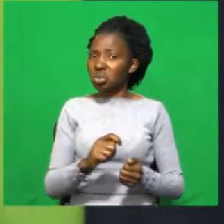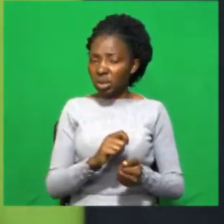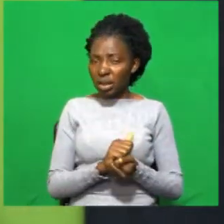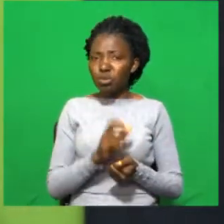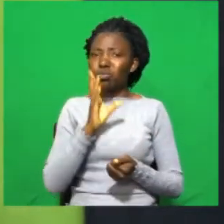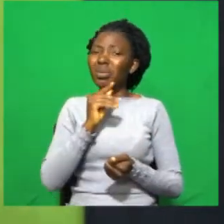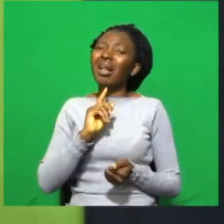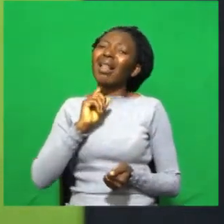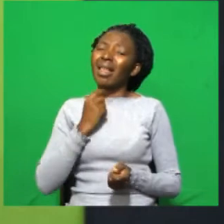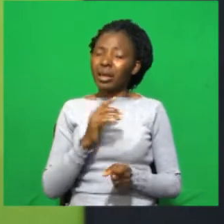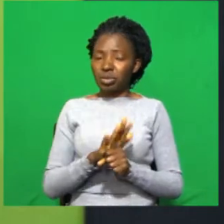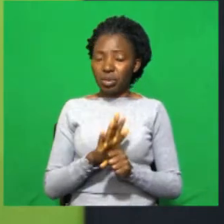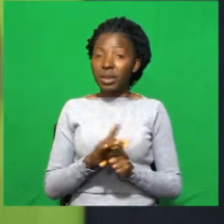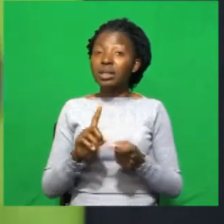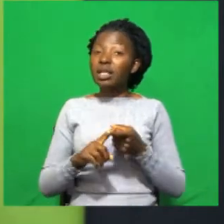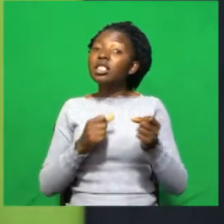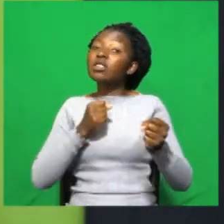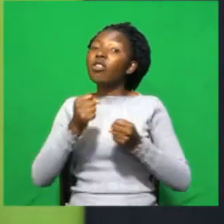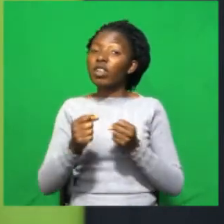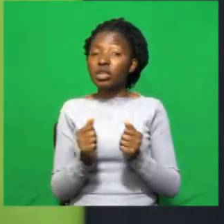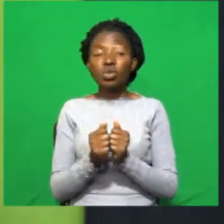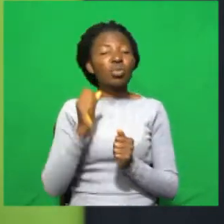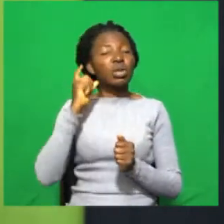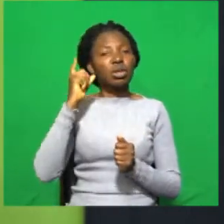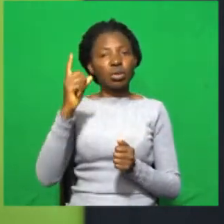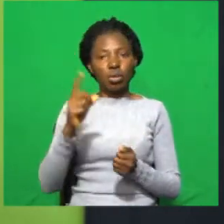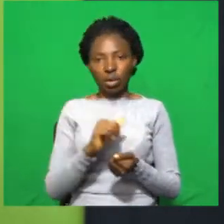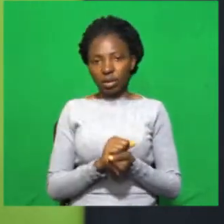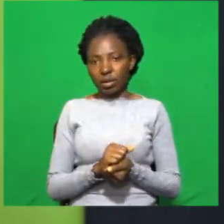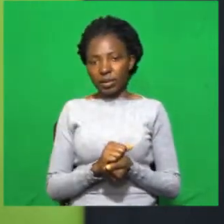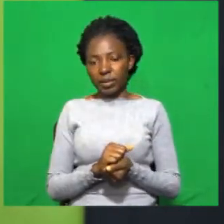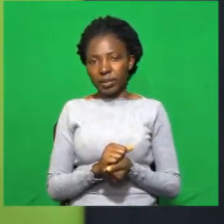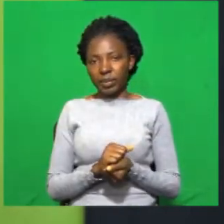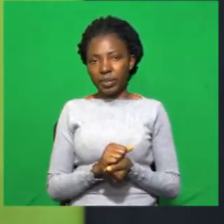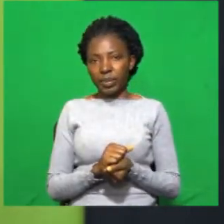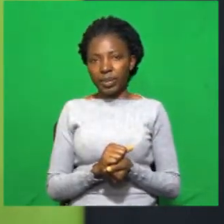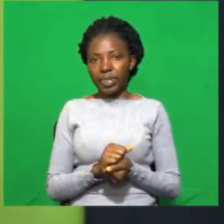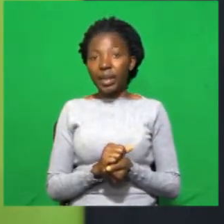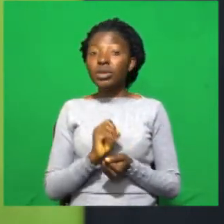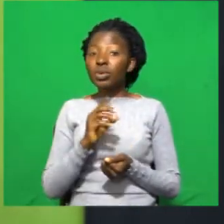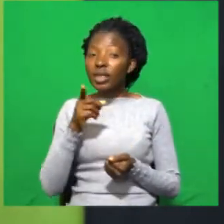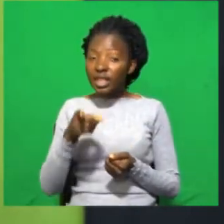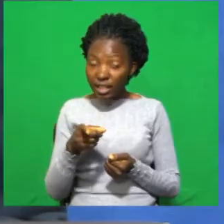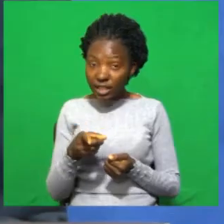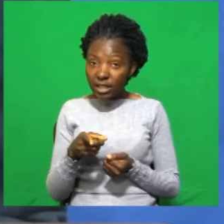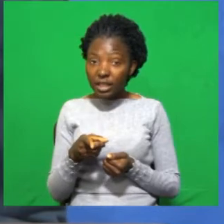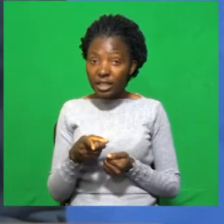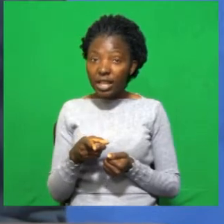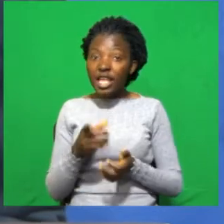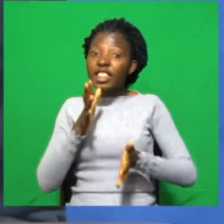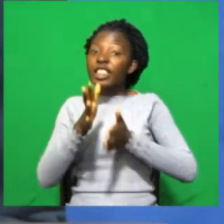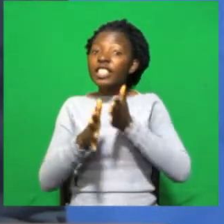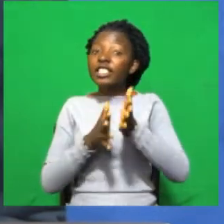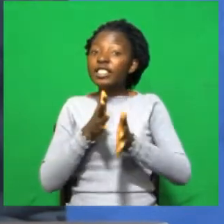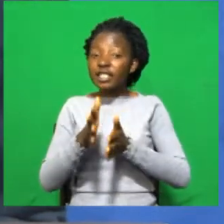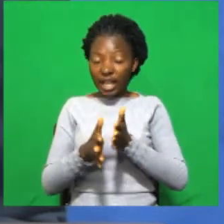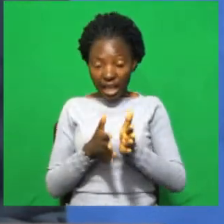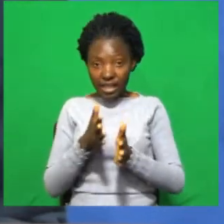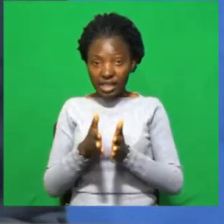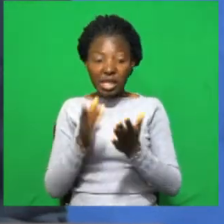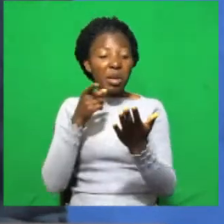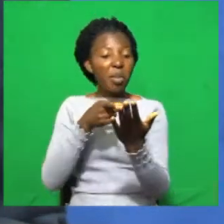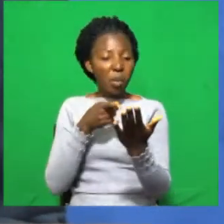kumuona munhu asi achirwisana naMwari. Ndo toti chikana chiti ma-identifying marks. Ndo minongedzo kana